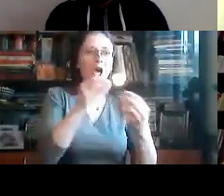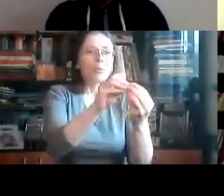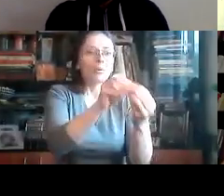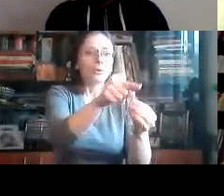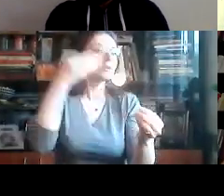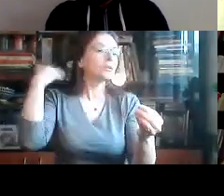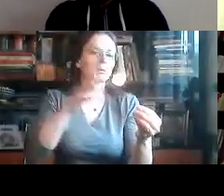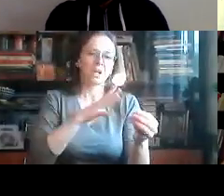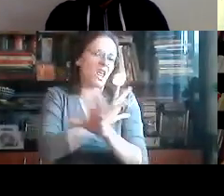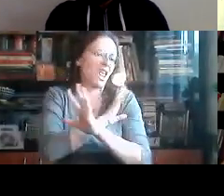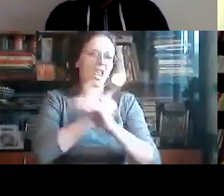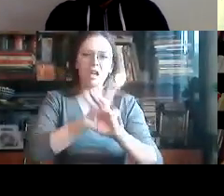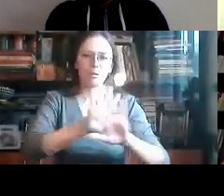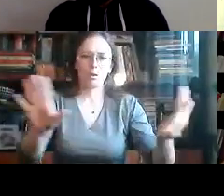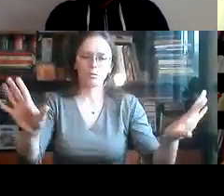вот